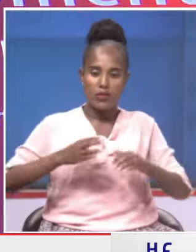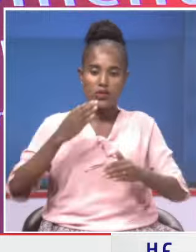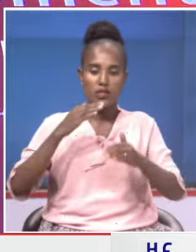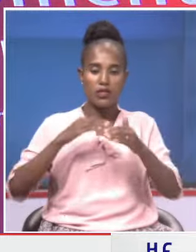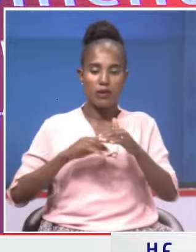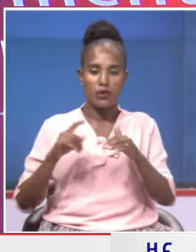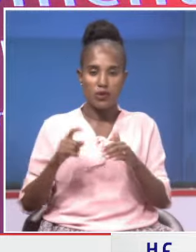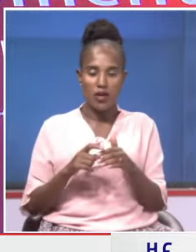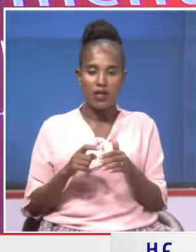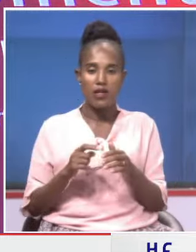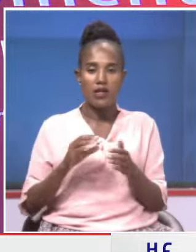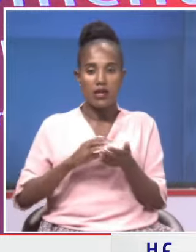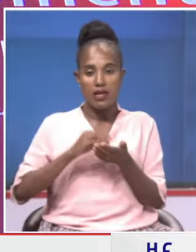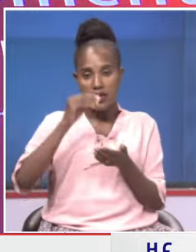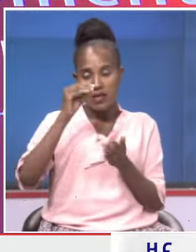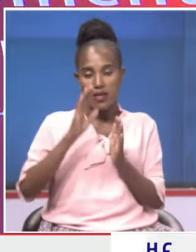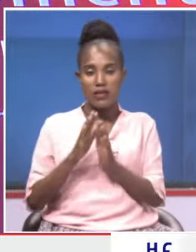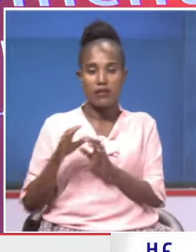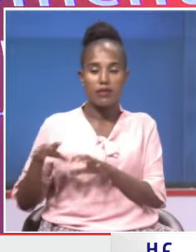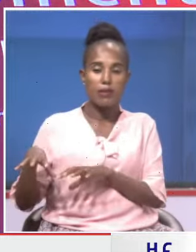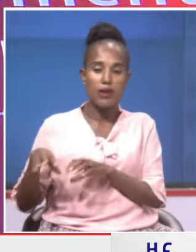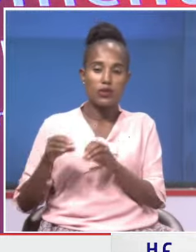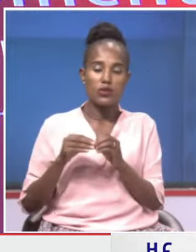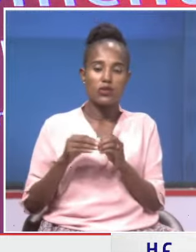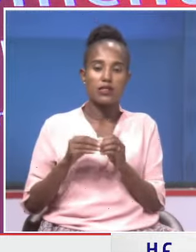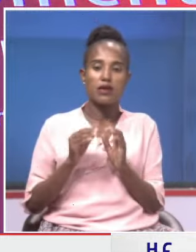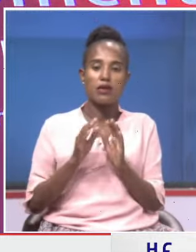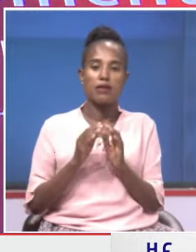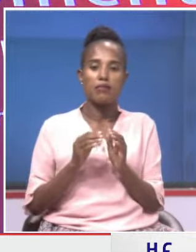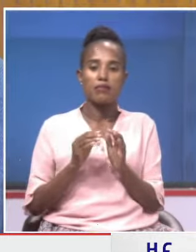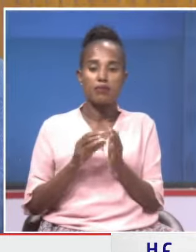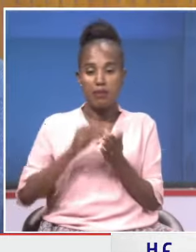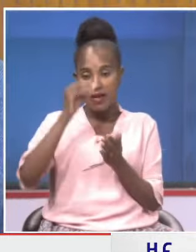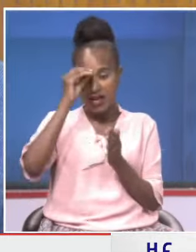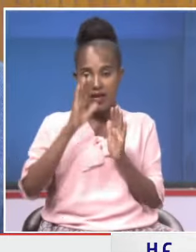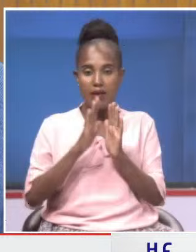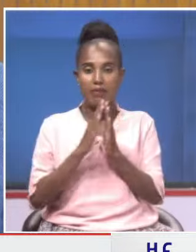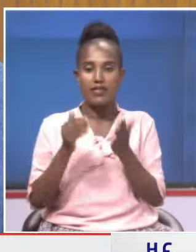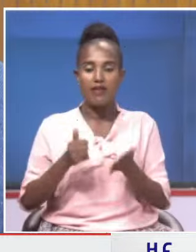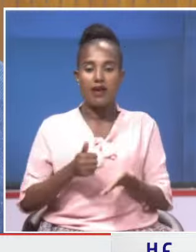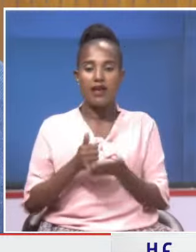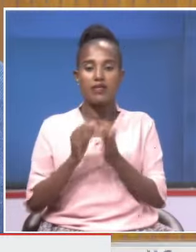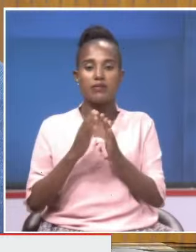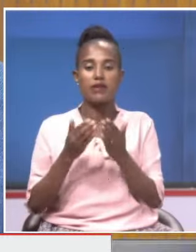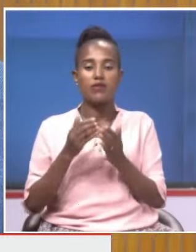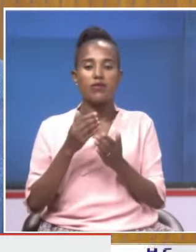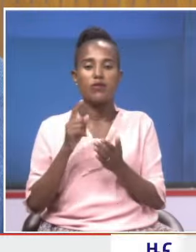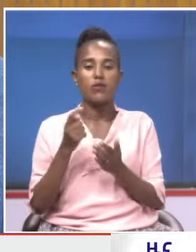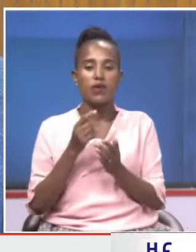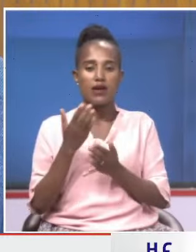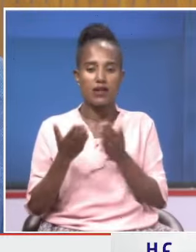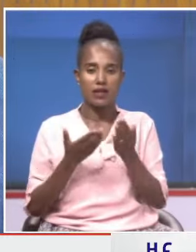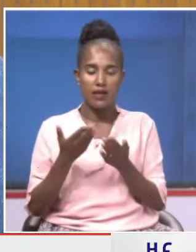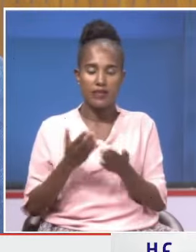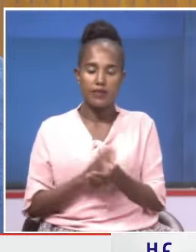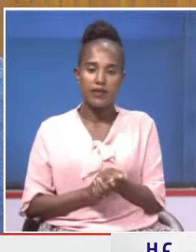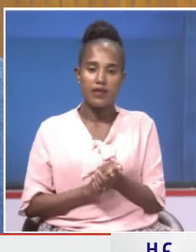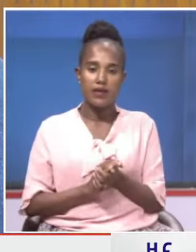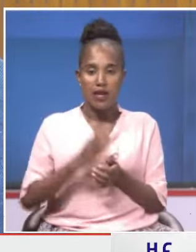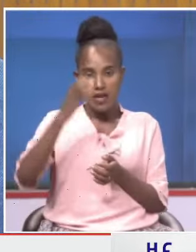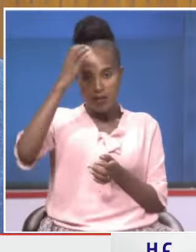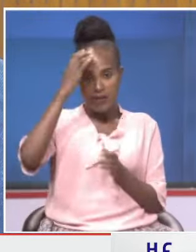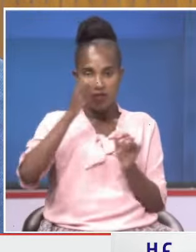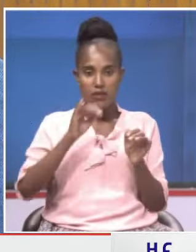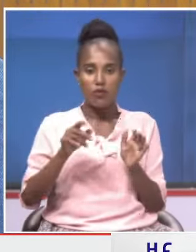ይሆናል። ለተማሪዎች እንደ ቴክስት ቡክ ወይም እንደ ሪፍረንስ መጽሐፍ ሆኖ ያገለግላል። ለመንግስት ደግሞ